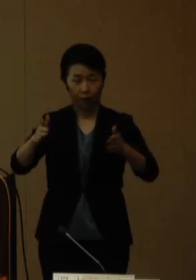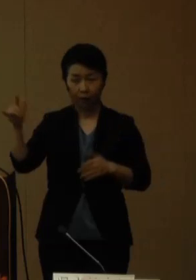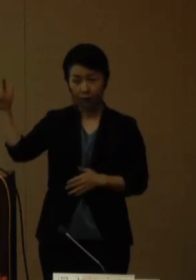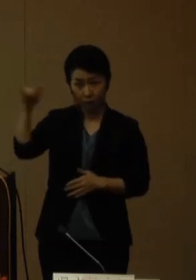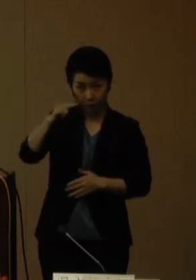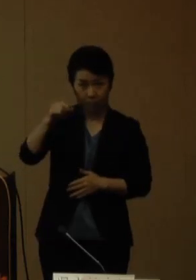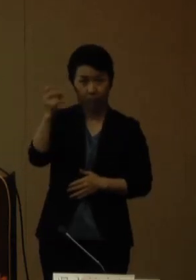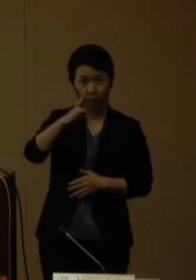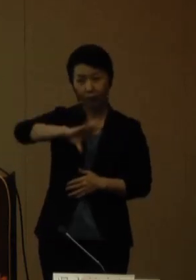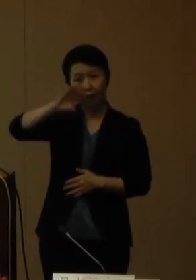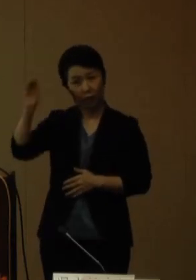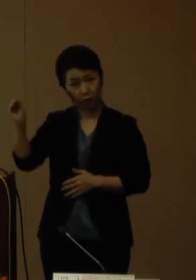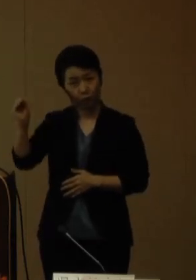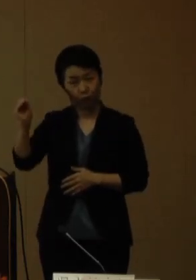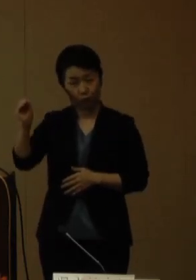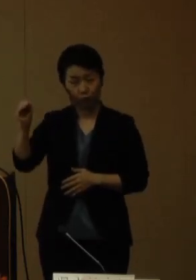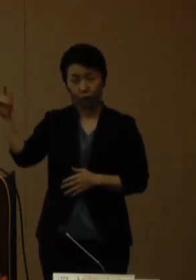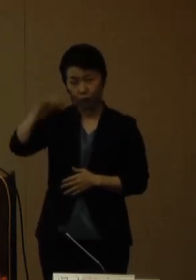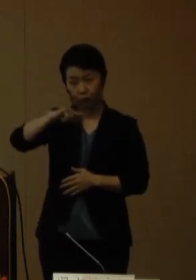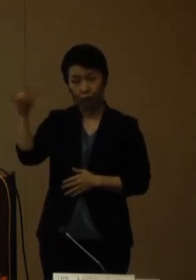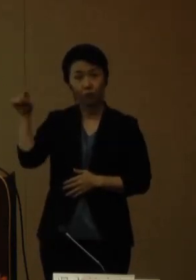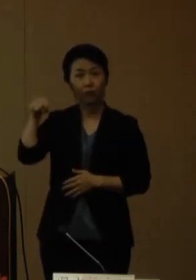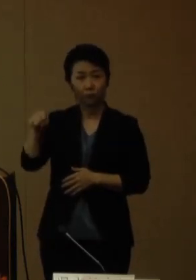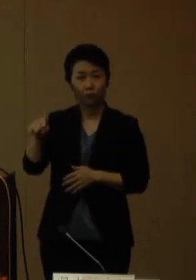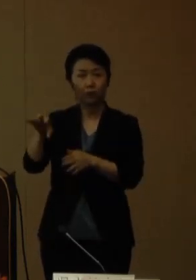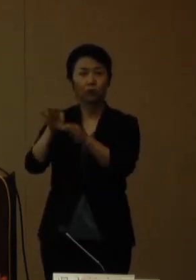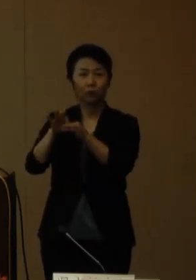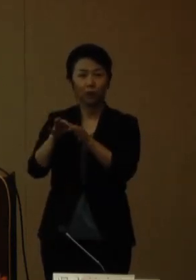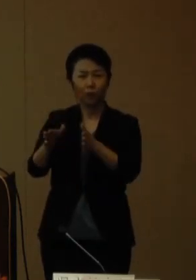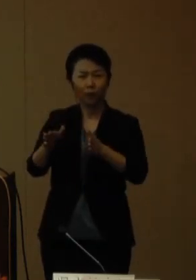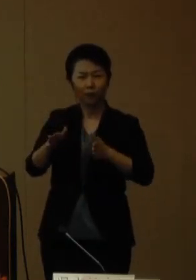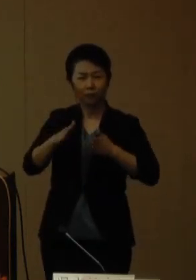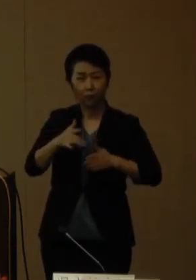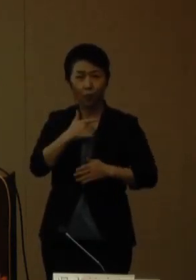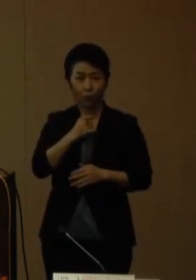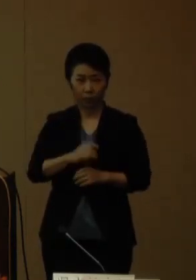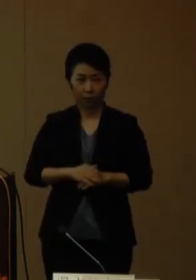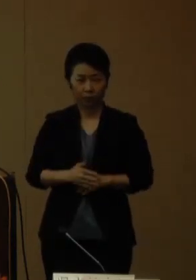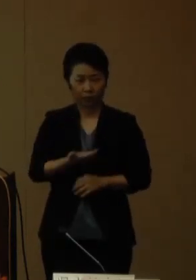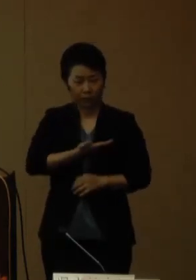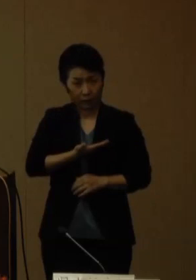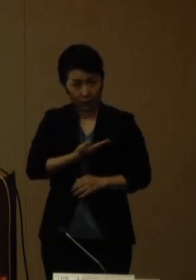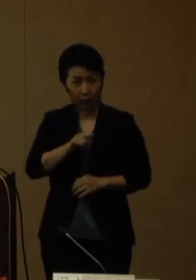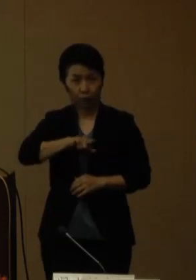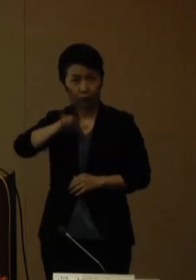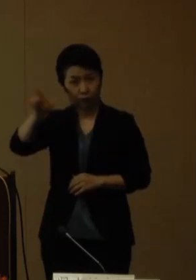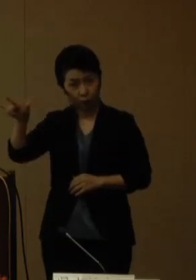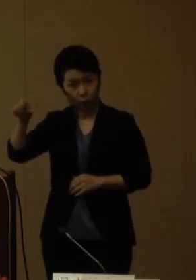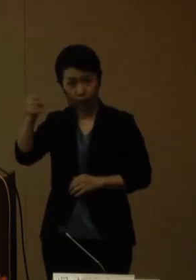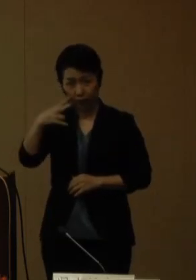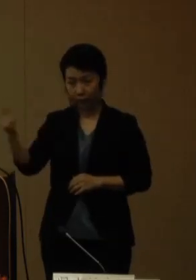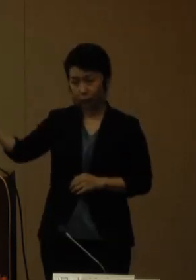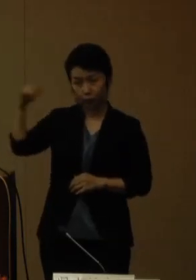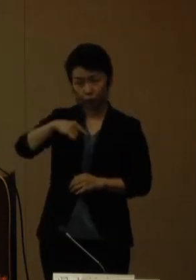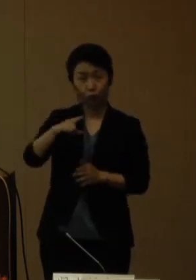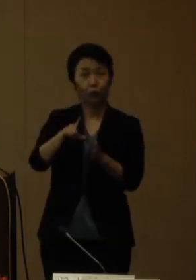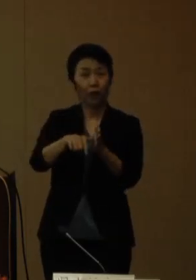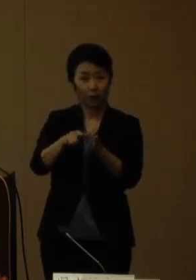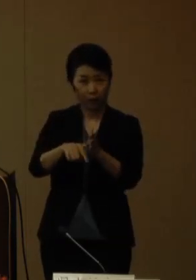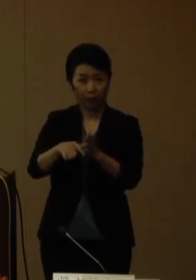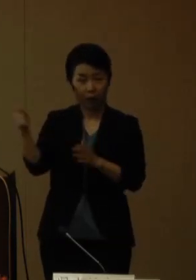含む県外からの来訪について自粛してください。やむを得ず来沖する場合は本県入域前